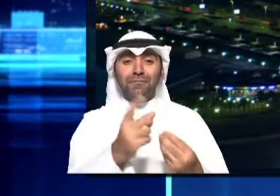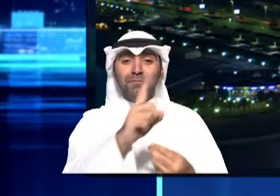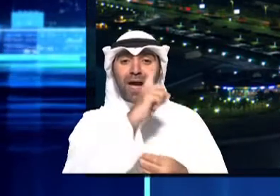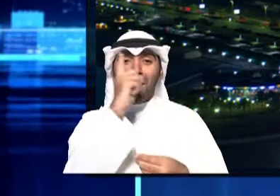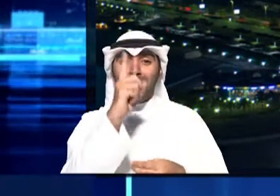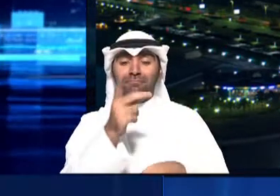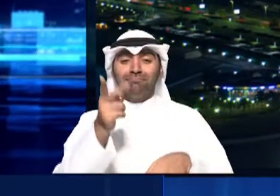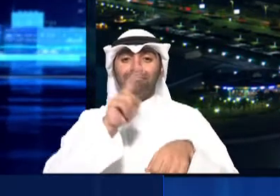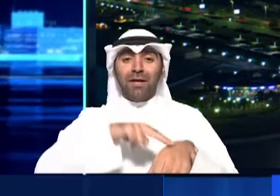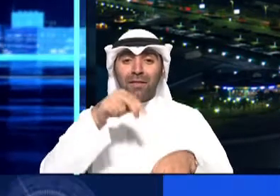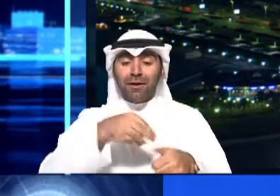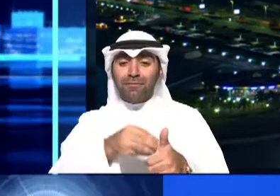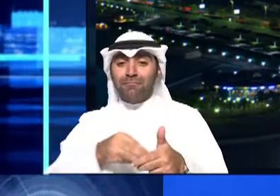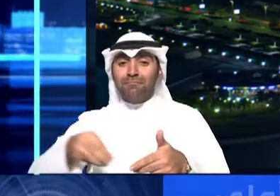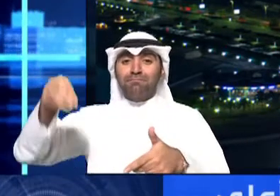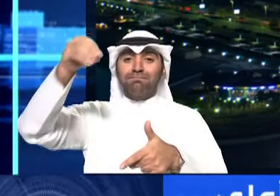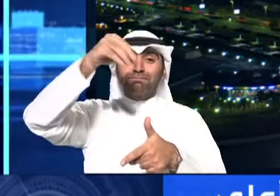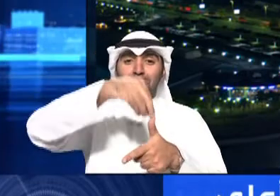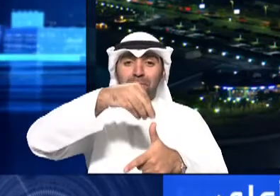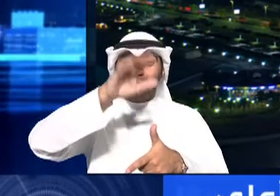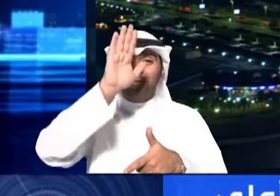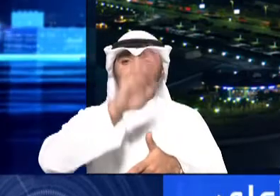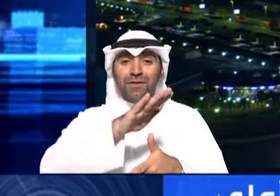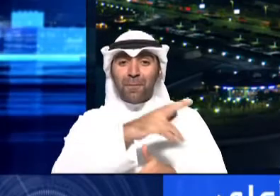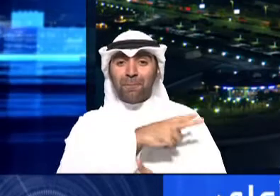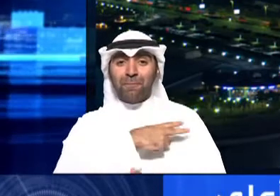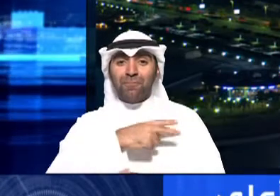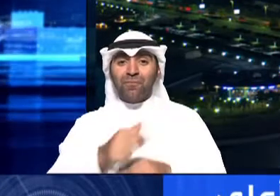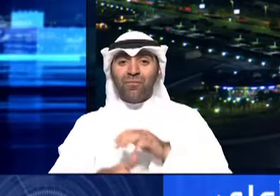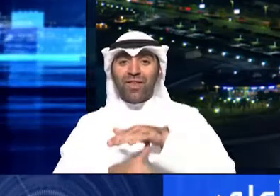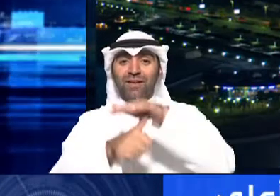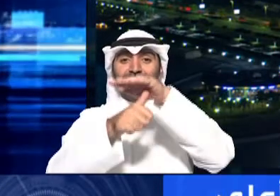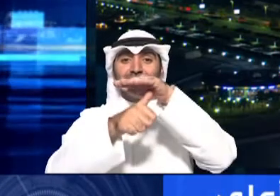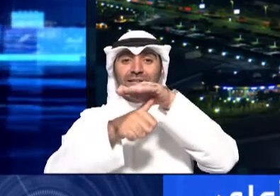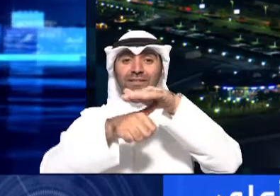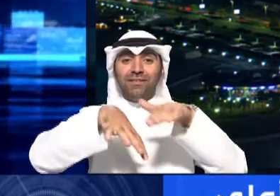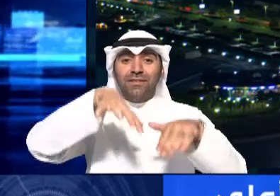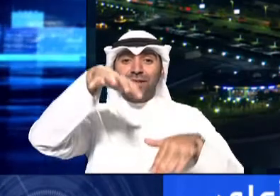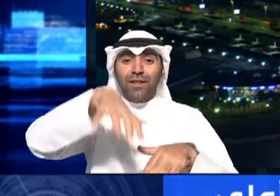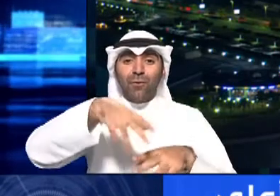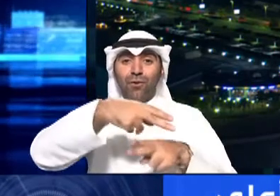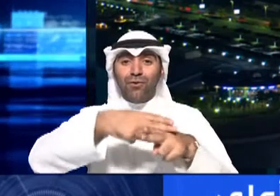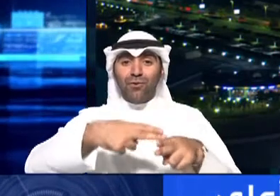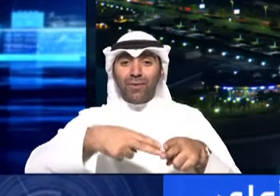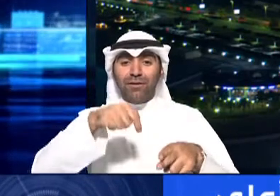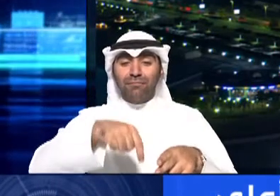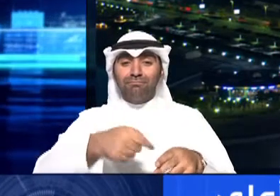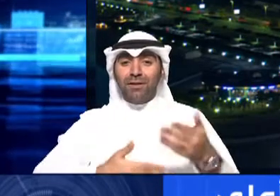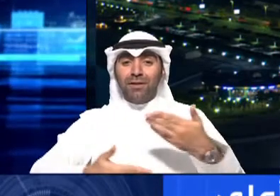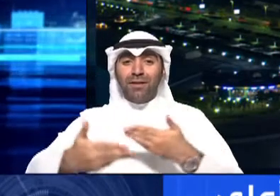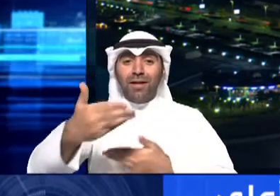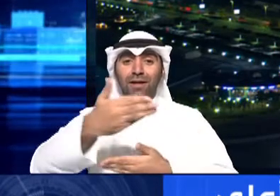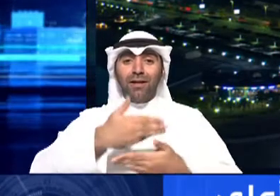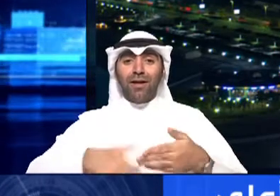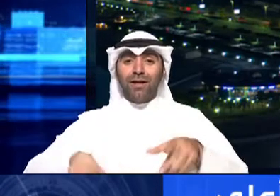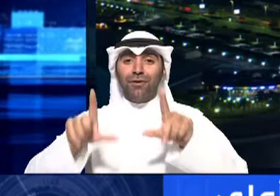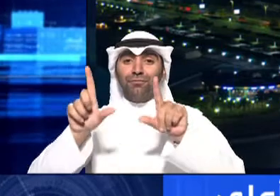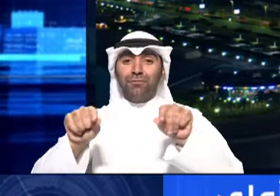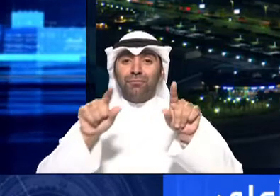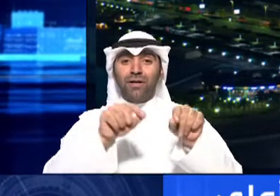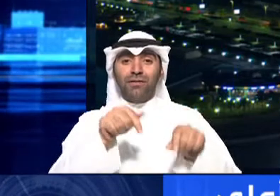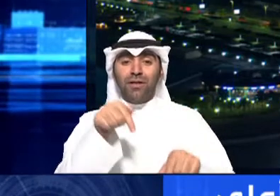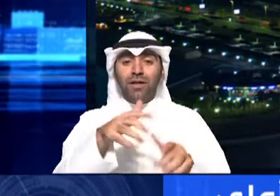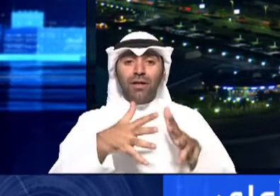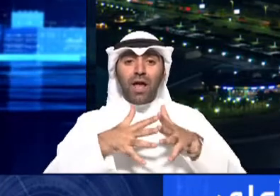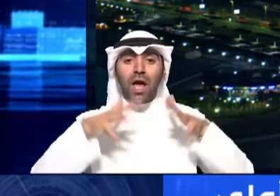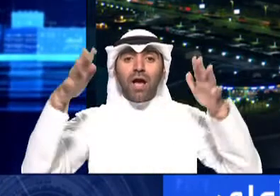عالمي، حظي باحترام رئيس أكبر دولة في العالم. مو مرة ولا مرتين يعني